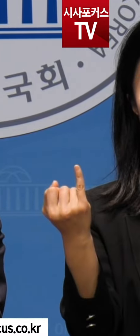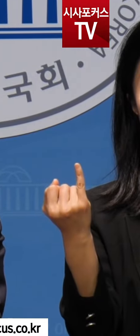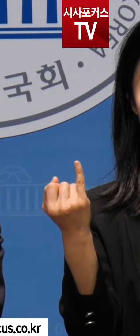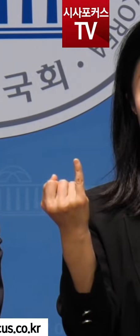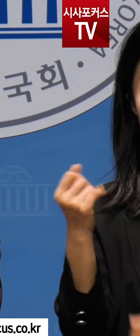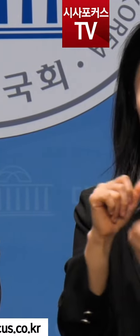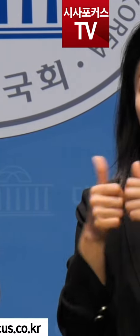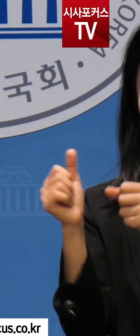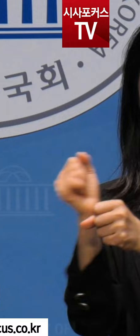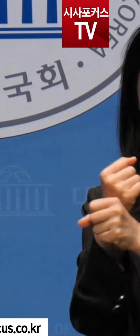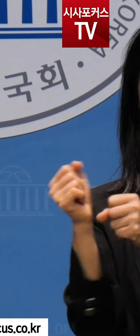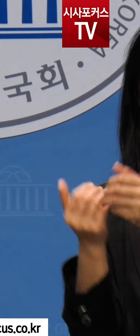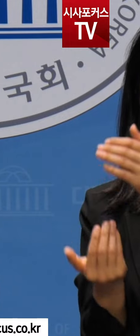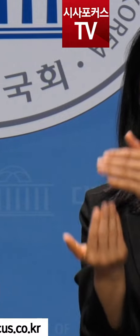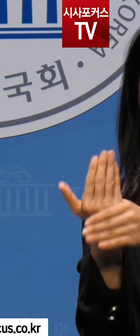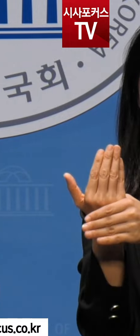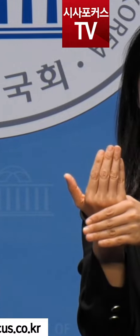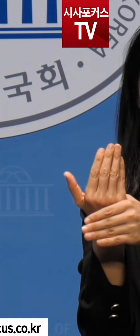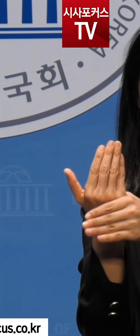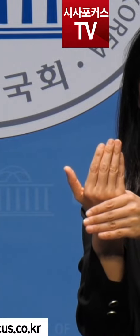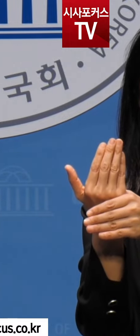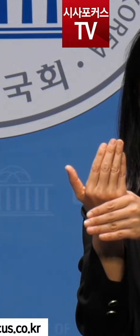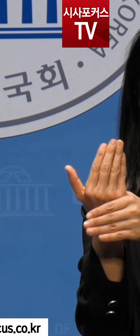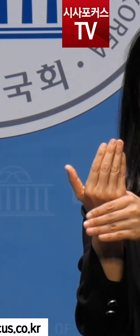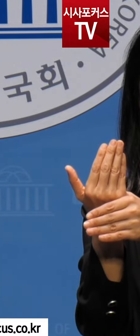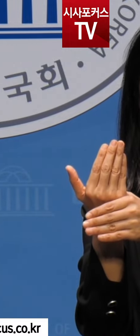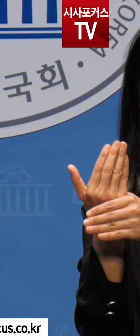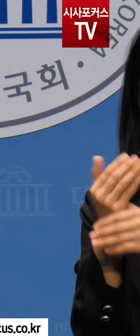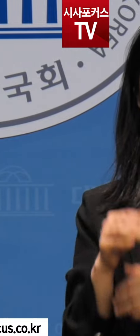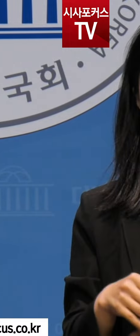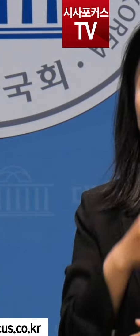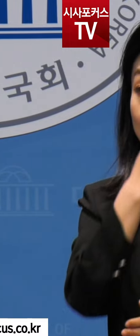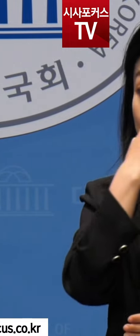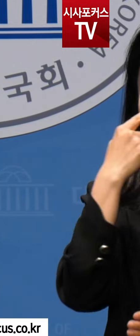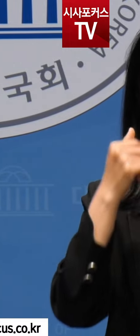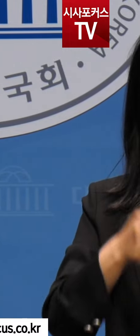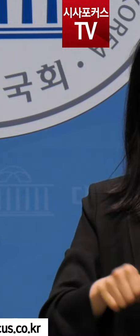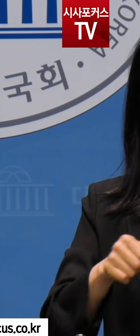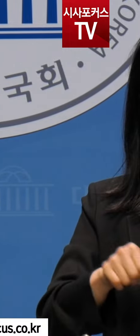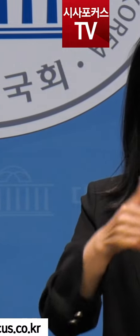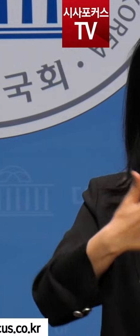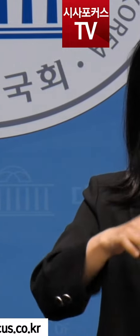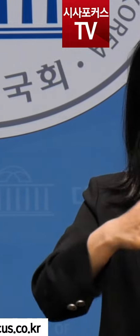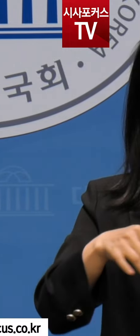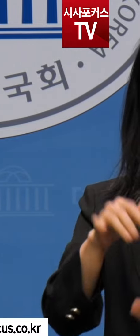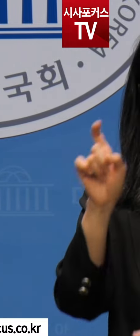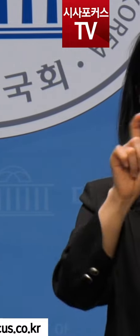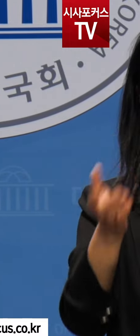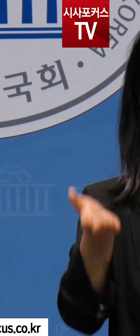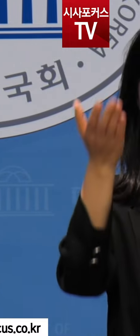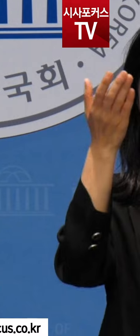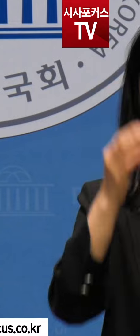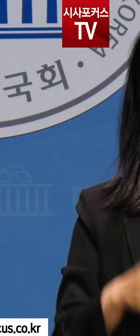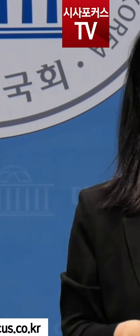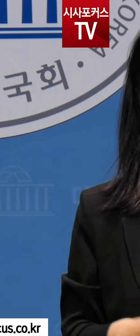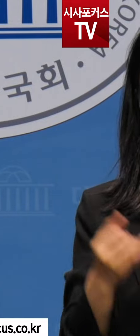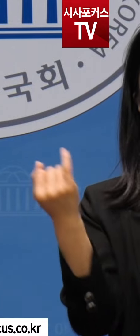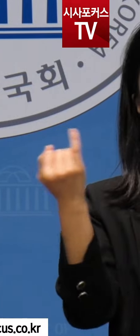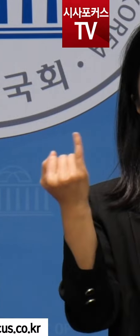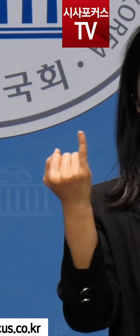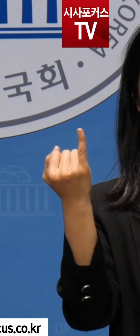김건희의 도이치모터스 주가조작 사건의 명백한 유죄 증거가 10가지나 됩니다. 첫째,